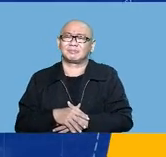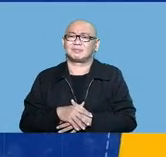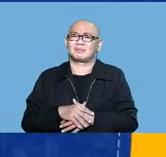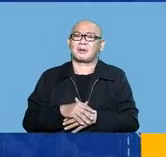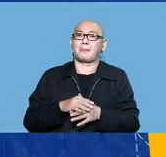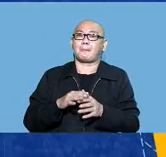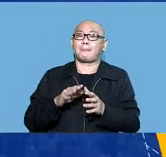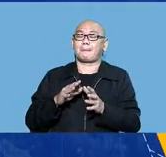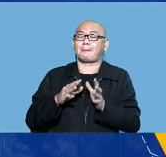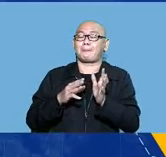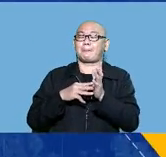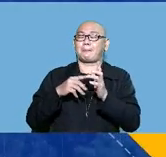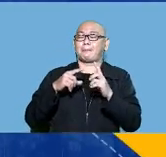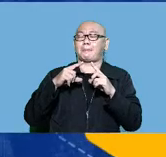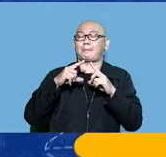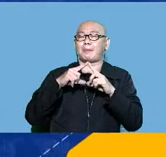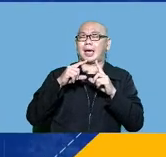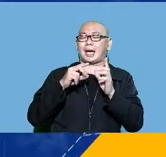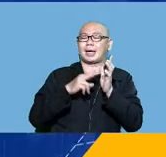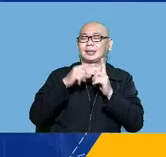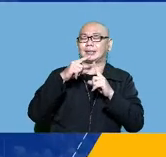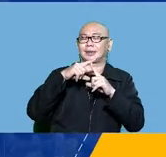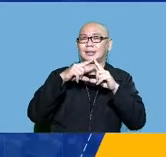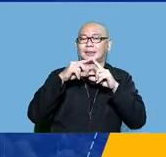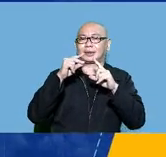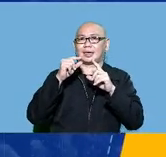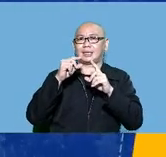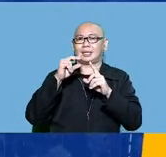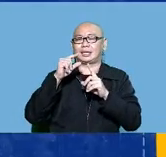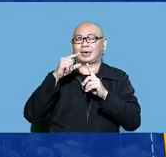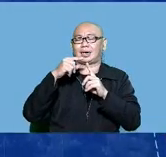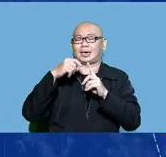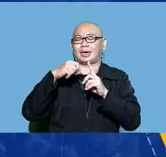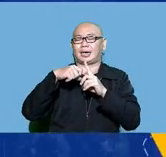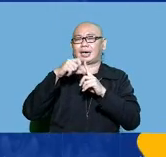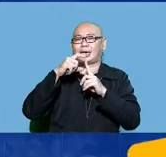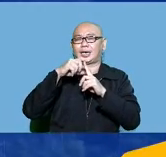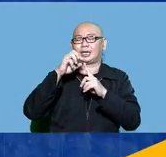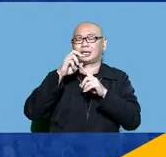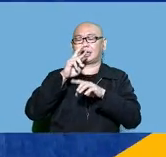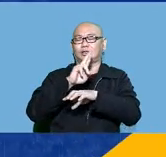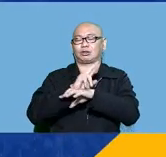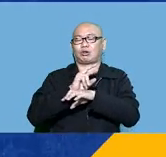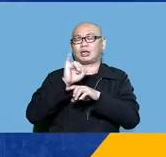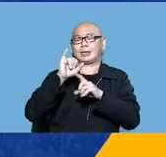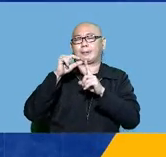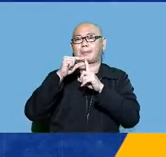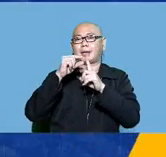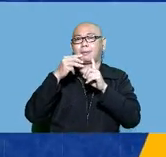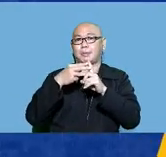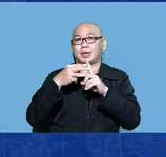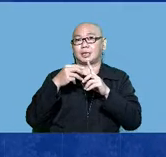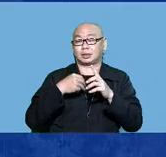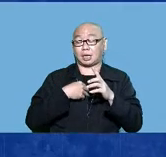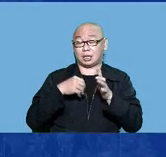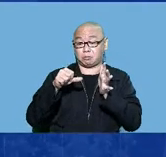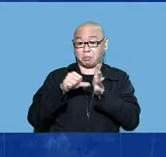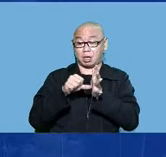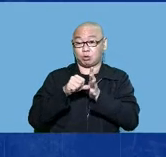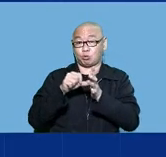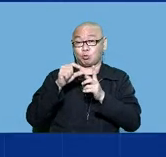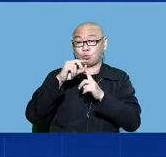mantan Rektor ITB yang kebetulan juga reviewer PAK di pusat sana. Saya dibantu Prof. Sutikno